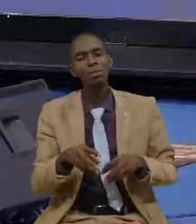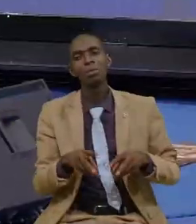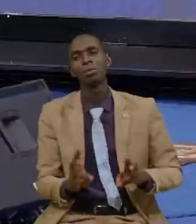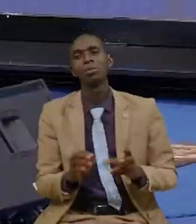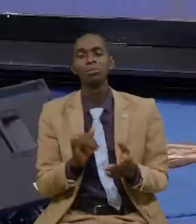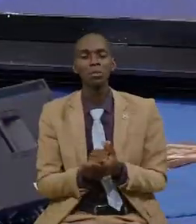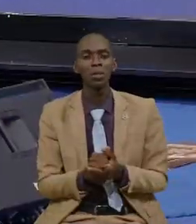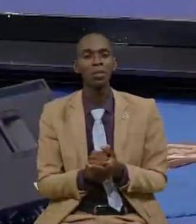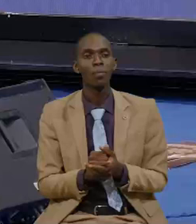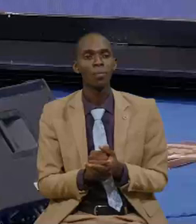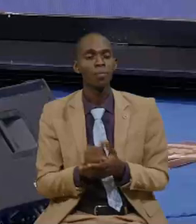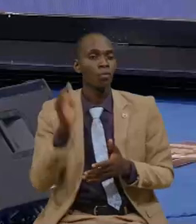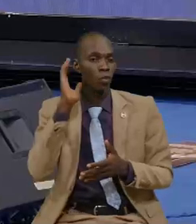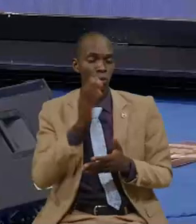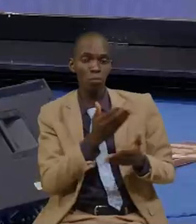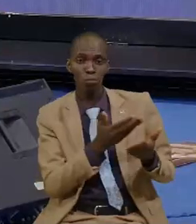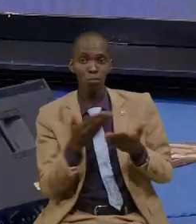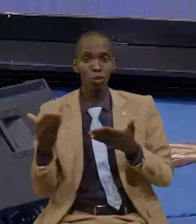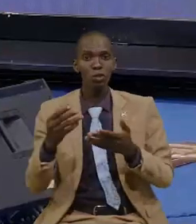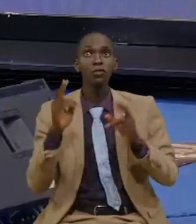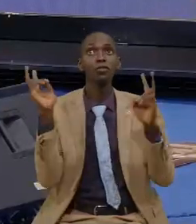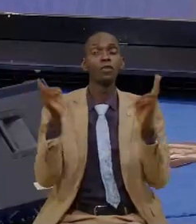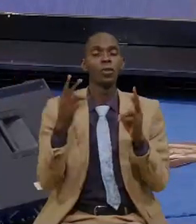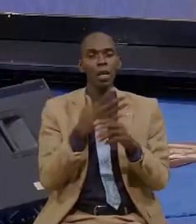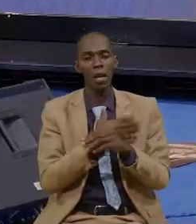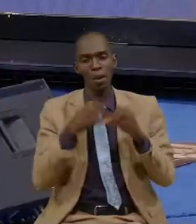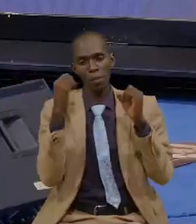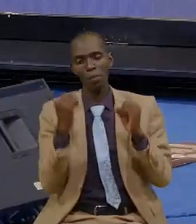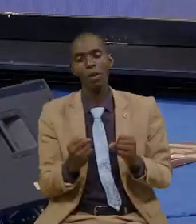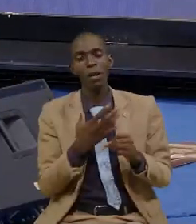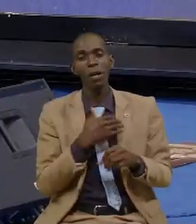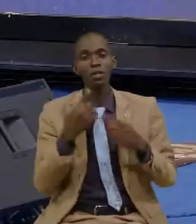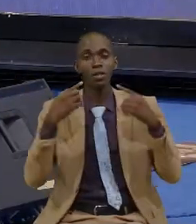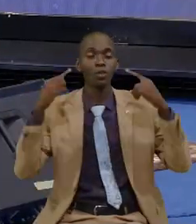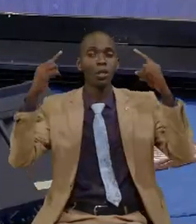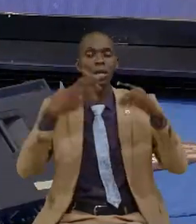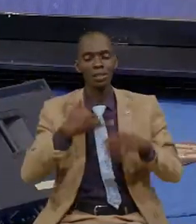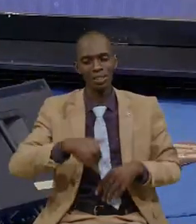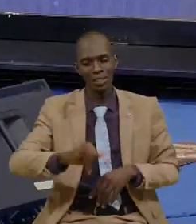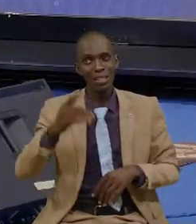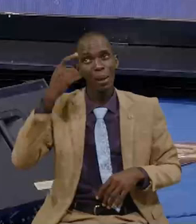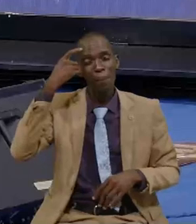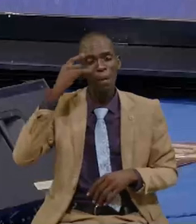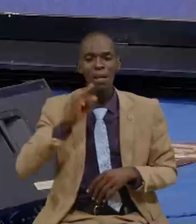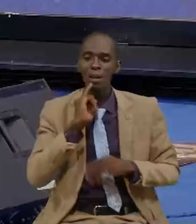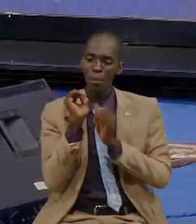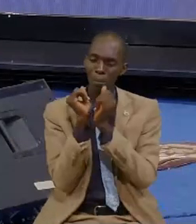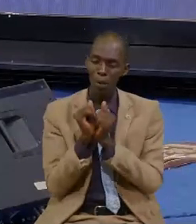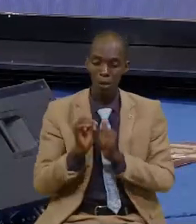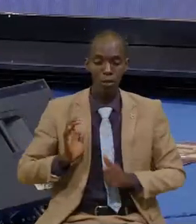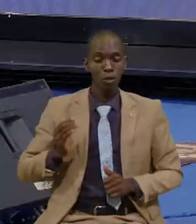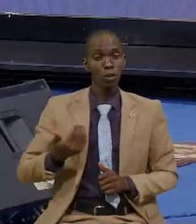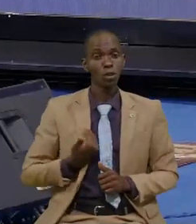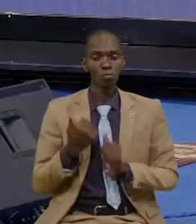les 18 ans passés, alors c'est de cette manière que la personne pense. Et maintenant, le Seigneur, alors